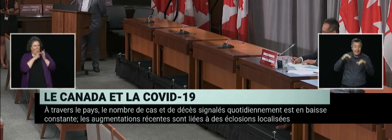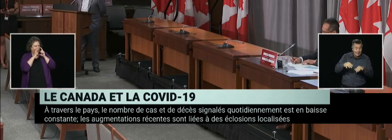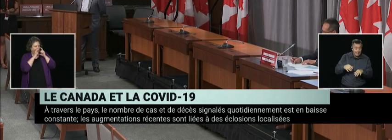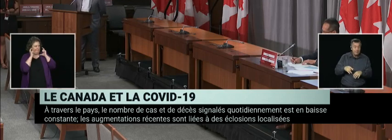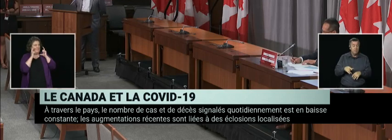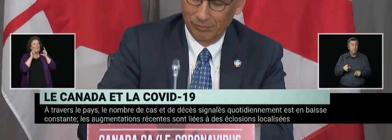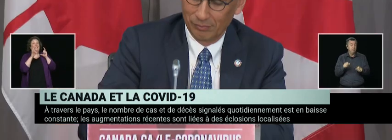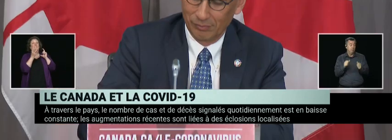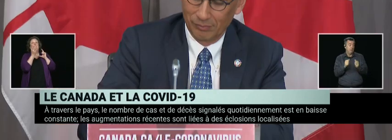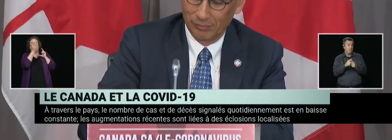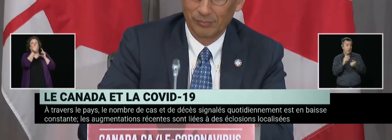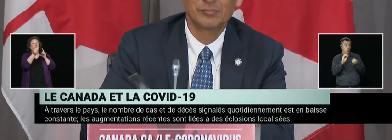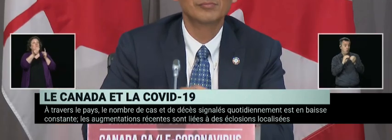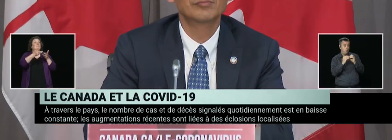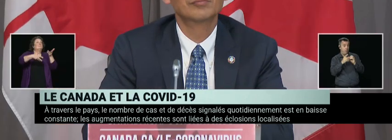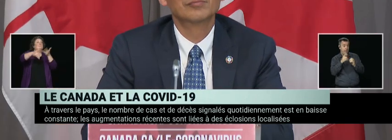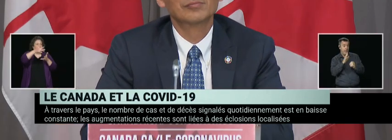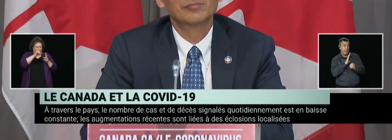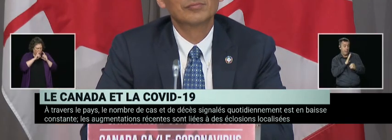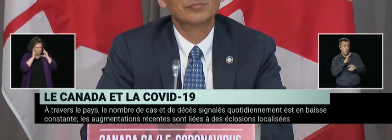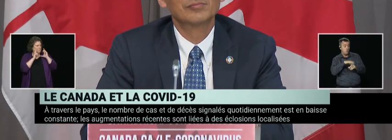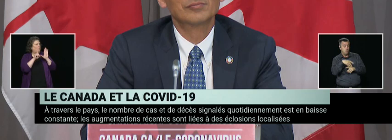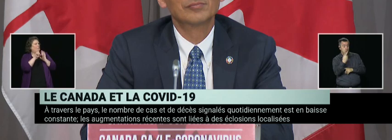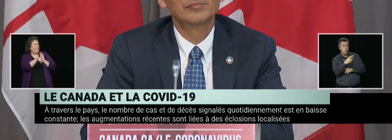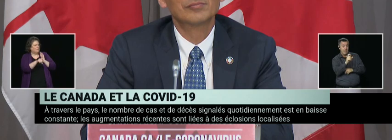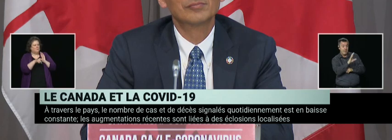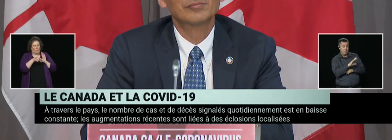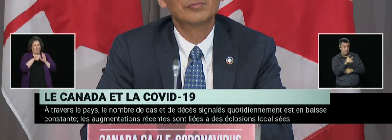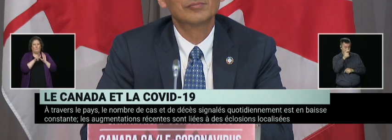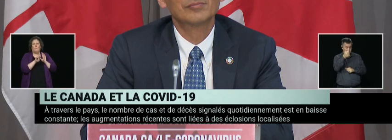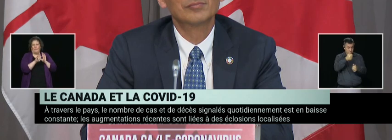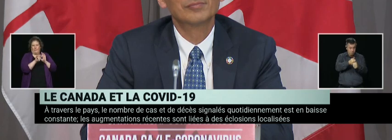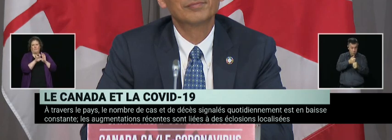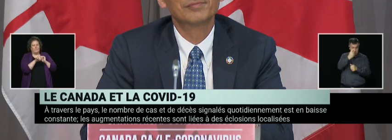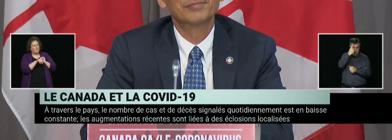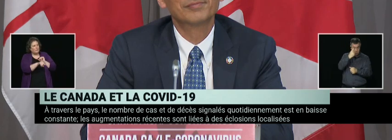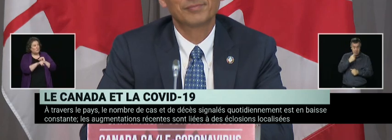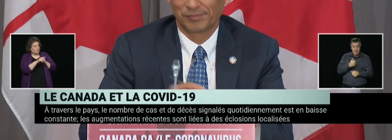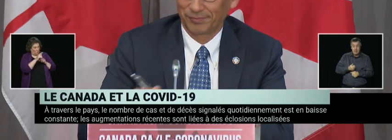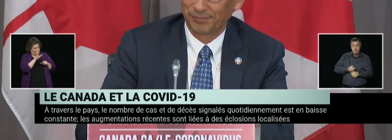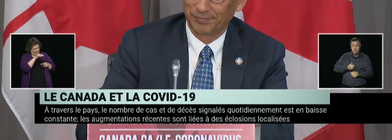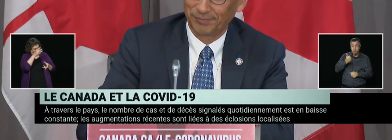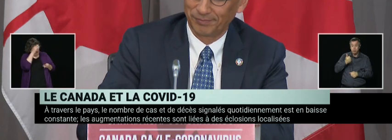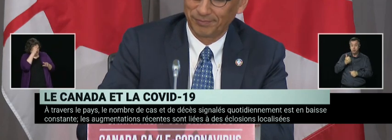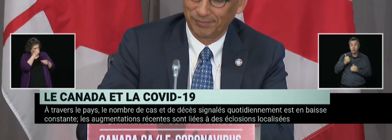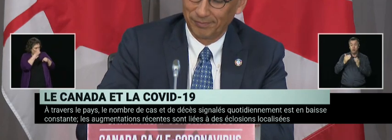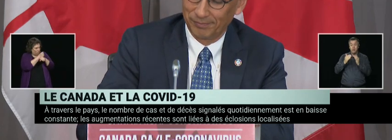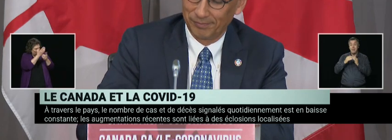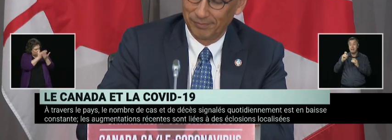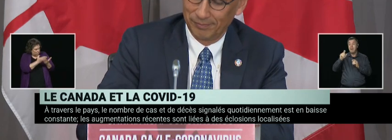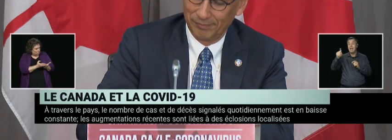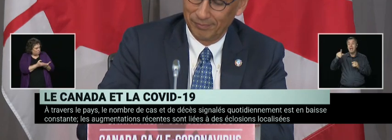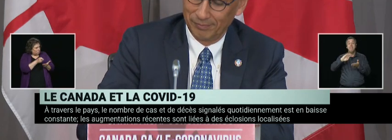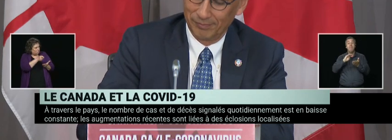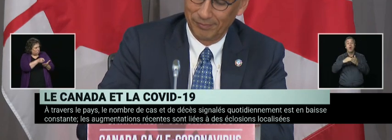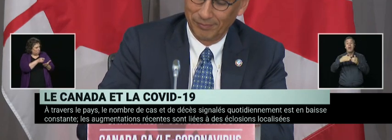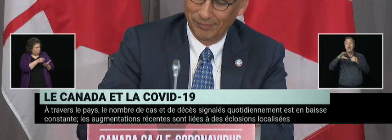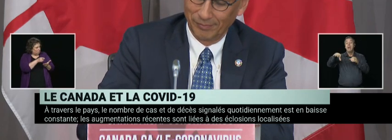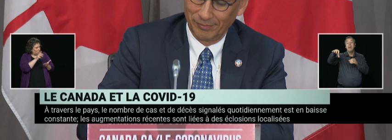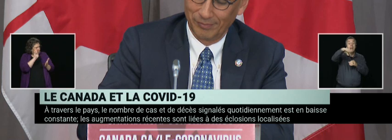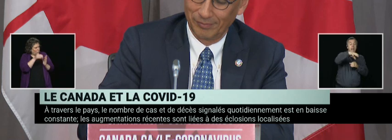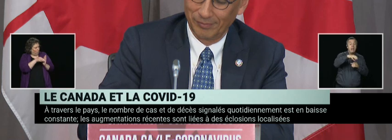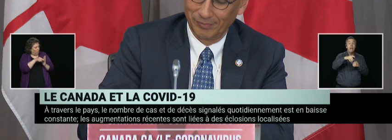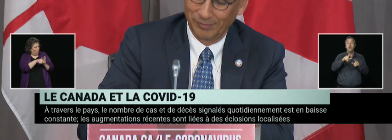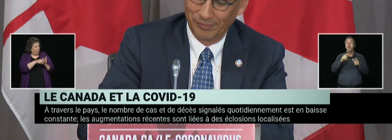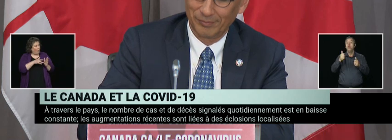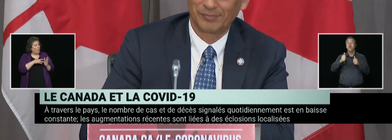situation au Québec, est-ce que vous croyez que plus de villes québécoises autour de la région de Montréal ou dans l'ensemble de la province devraient